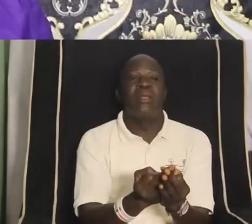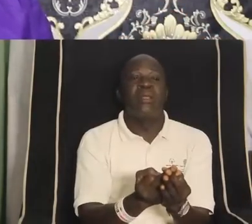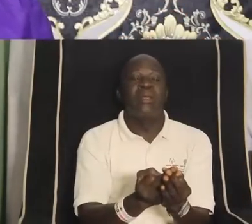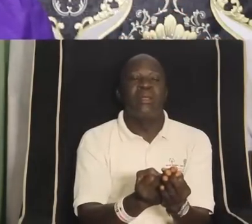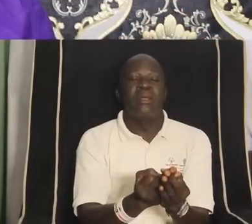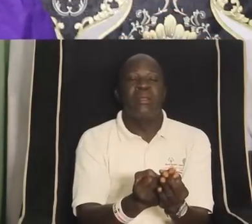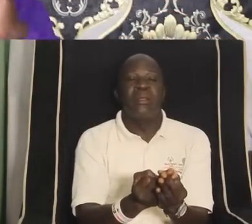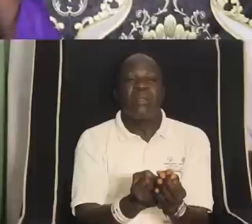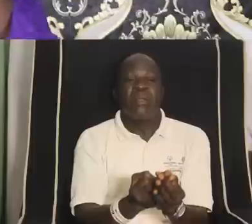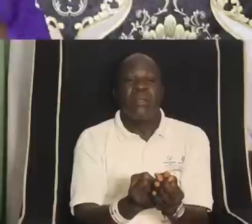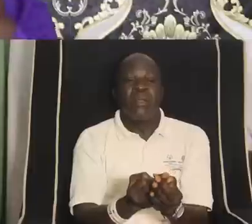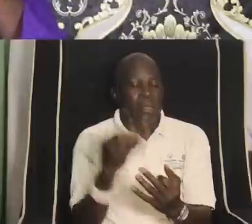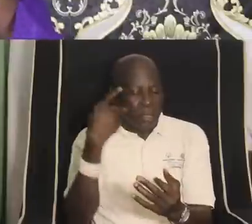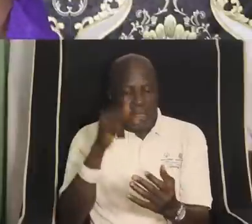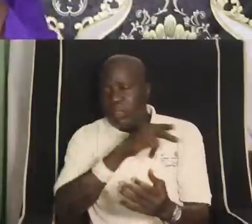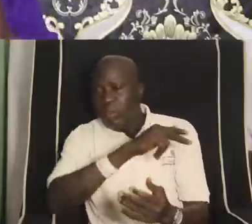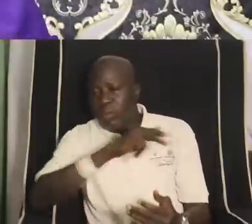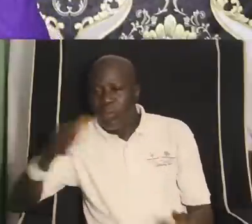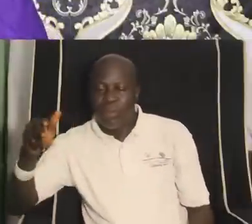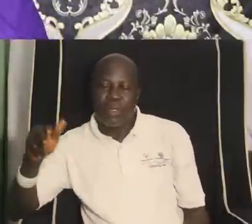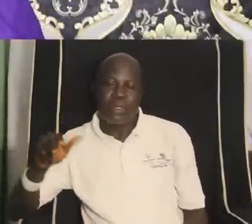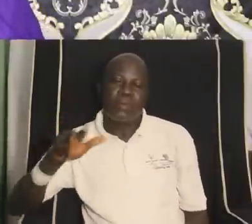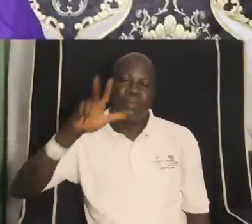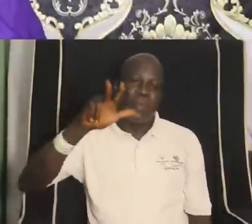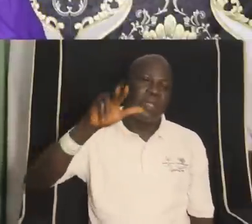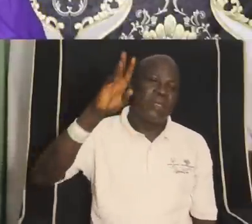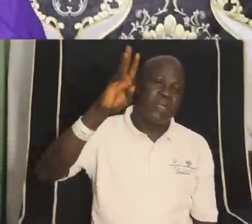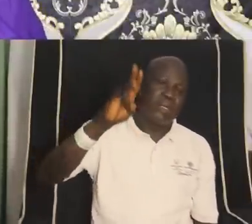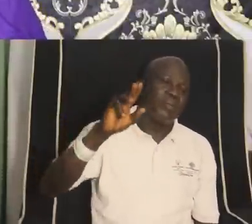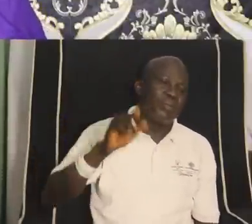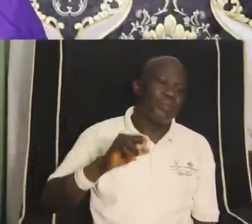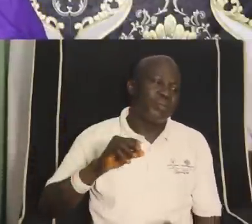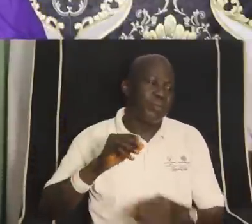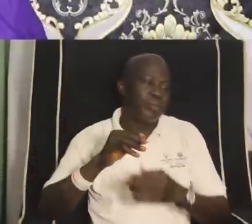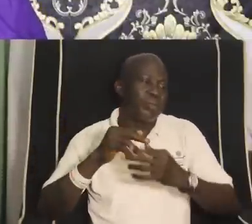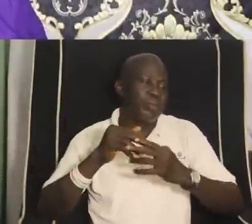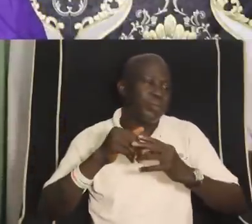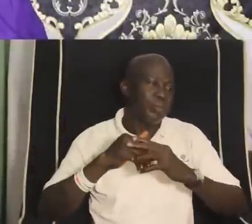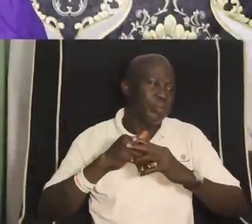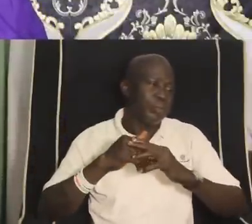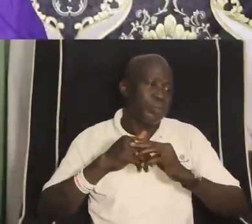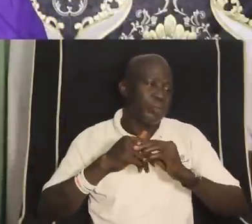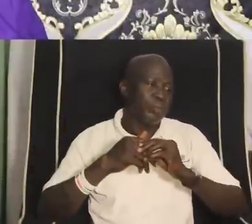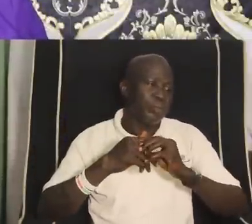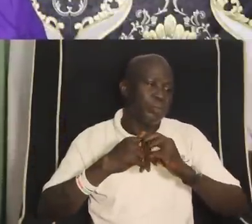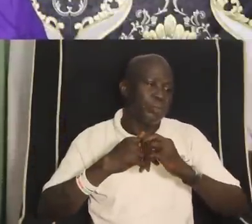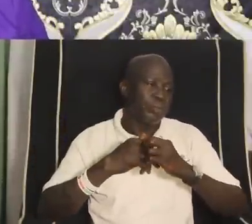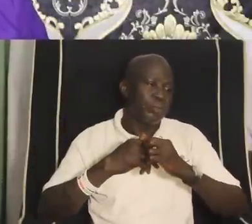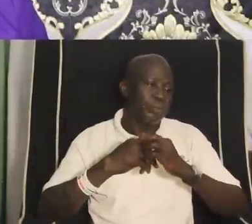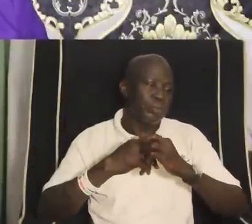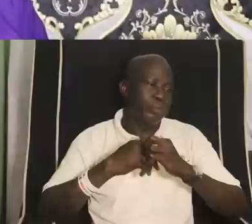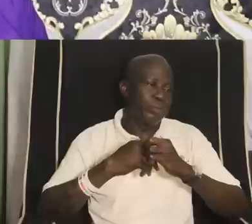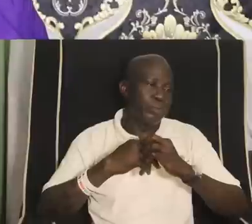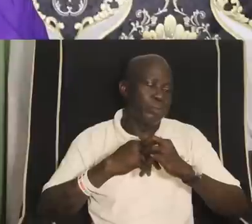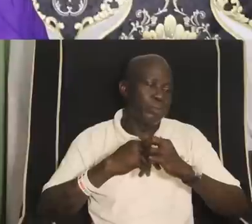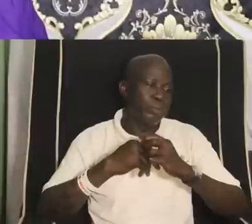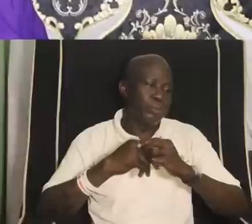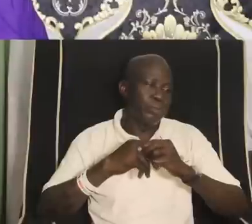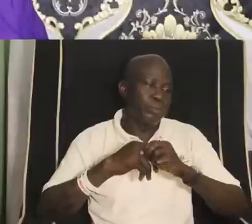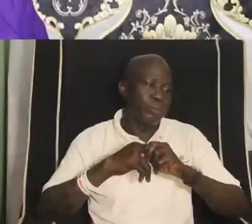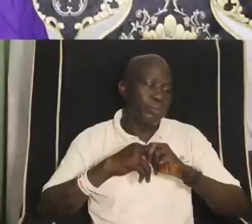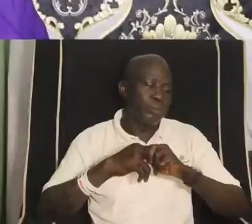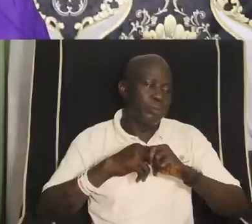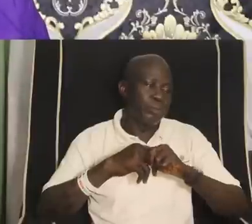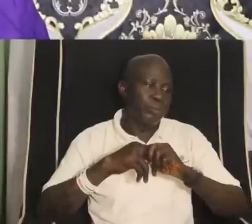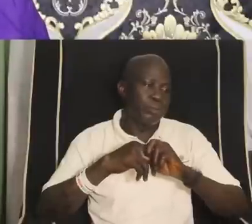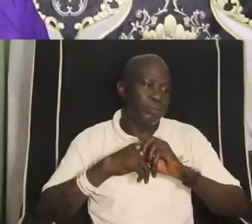báyìí. You go to verse 36. Wà wọ́n tó sọ ìdílé yẹn dà. And see what's in making your family. Ó sì ṣe. Ó ti ṣe. Nígbà tí ó ti parí ọ̀rọ̀ sọ. Ti wo àwọn ọmọ